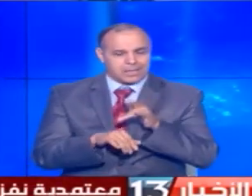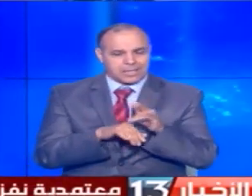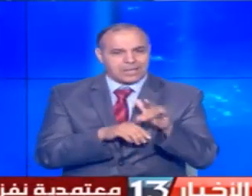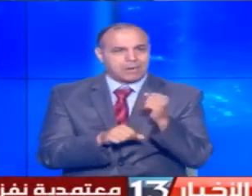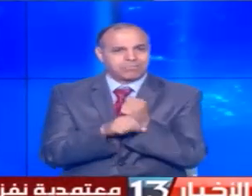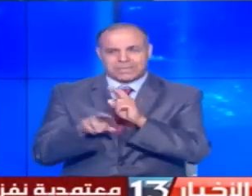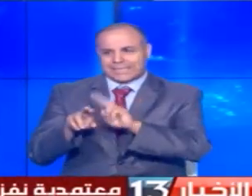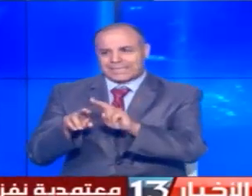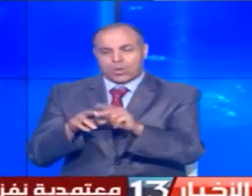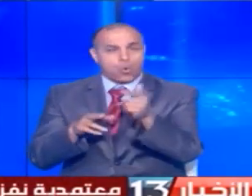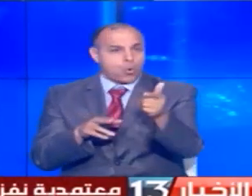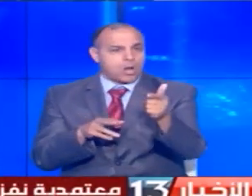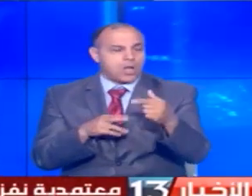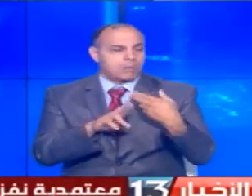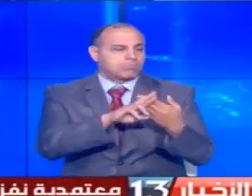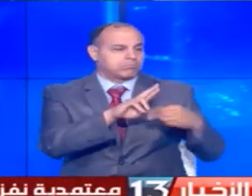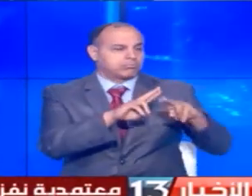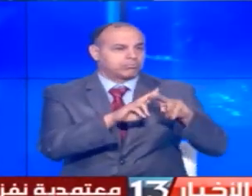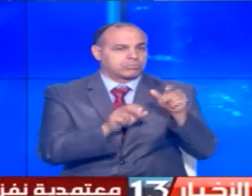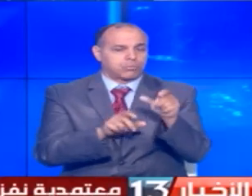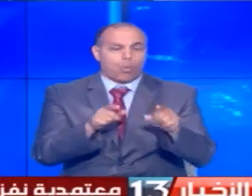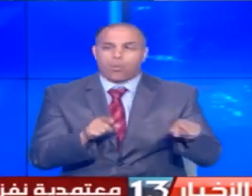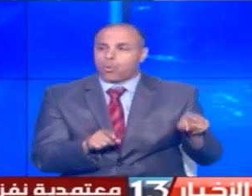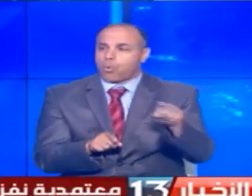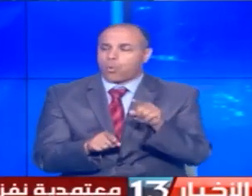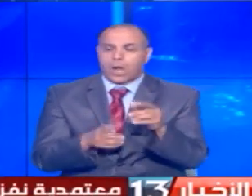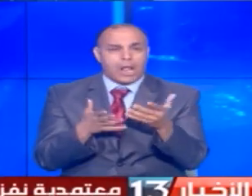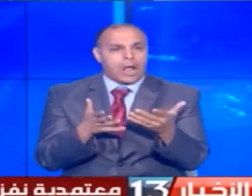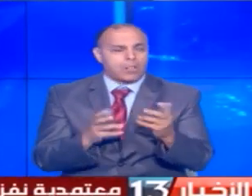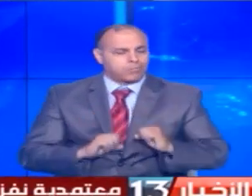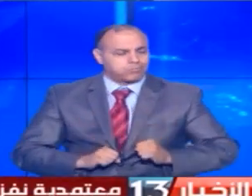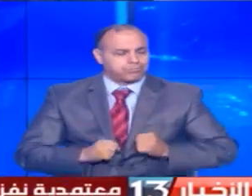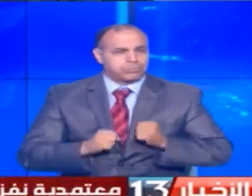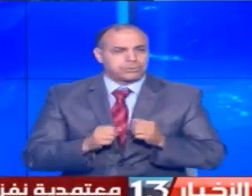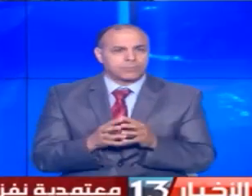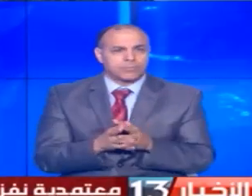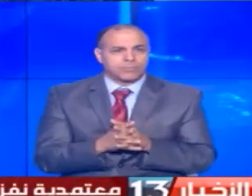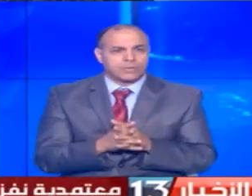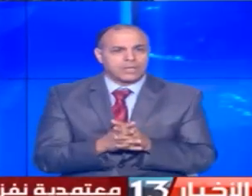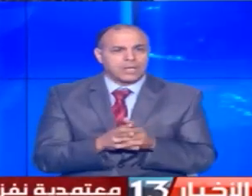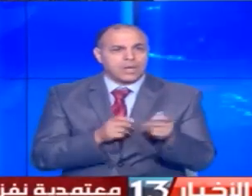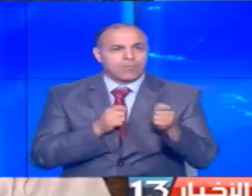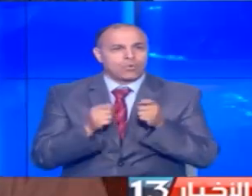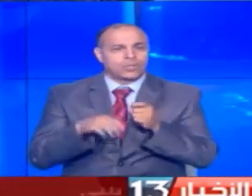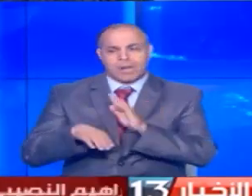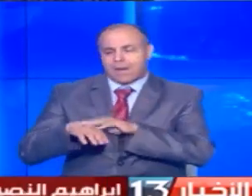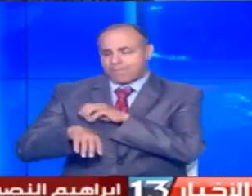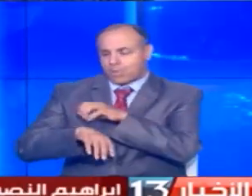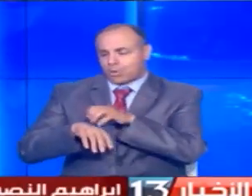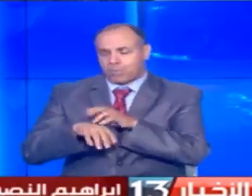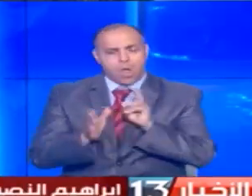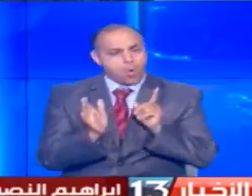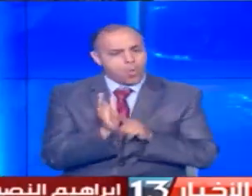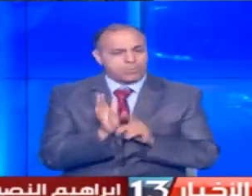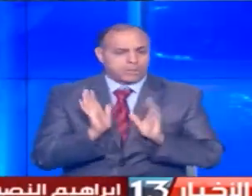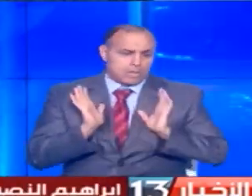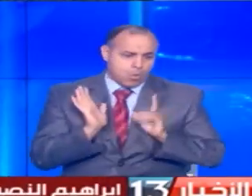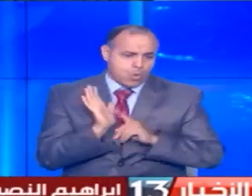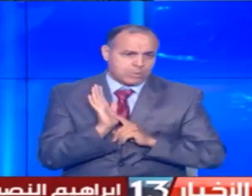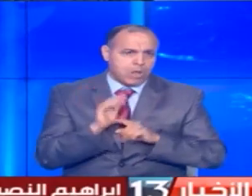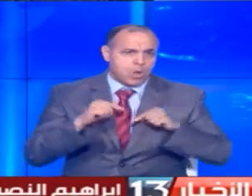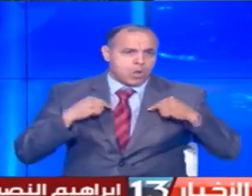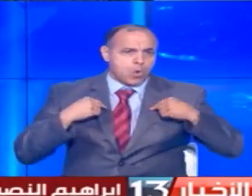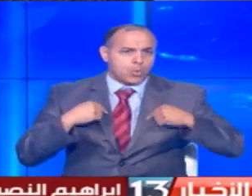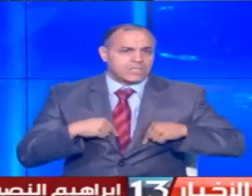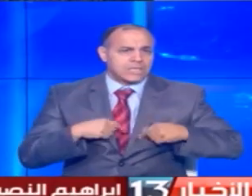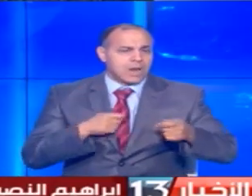أشغال الصيانة والاستجابة لمطالب الأهالي زاد في حالة الاحتقان. إدارة كمدير علمنا المندوبية قامت بواجبها، قامت بواجبنا الوزارة، جتنا